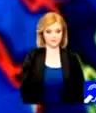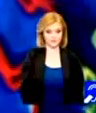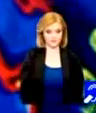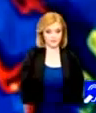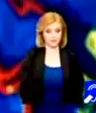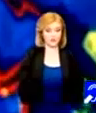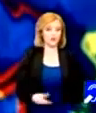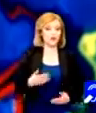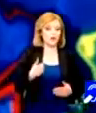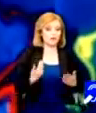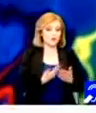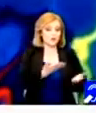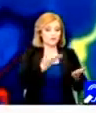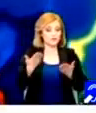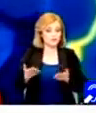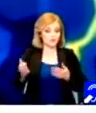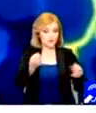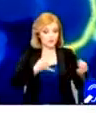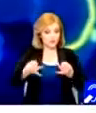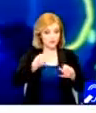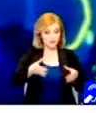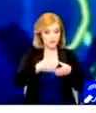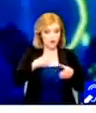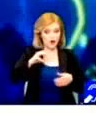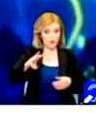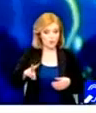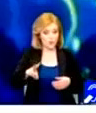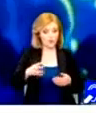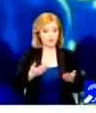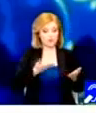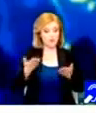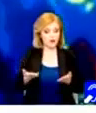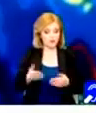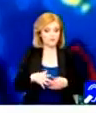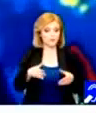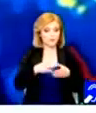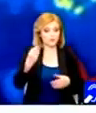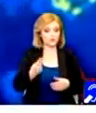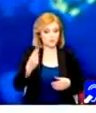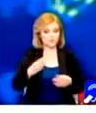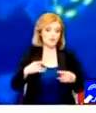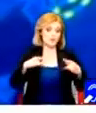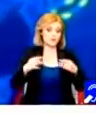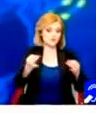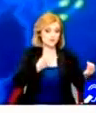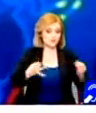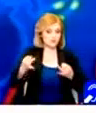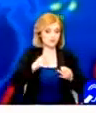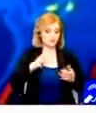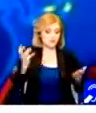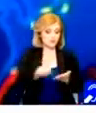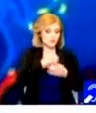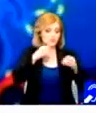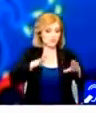O nouă invitație la dialog. Blocul politic acum cheamă din nou Partidul Socialiștilor la masa tratativelor în vederea identificării unui